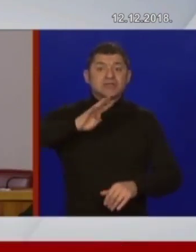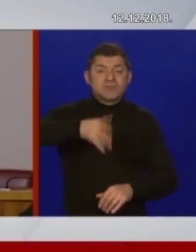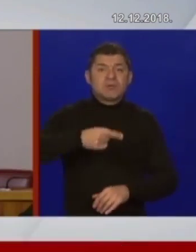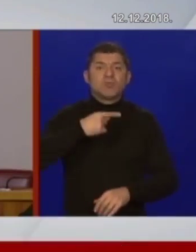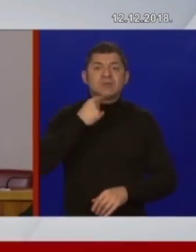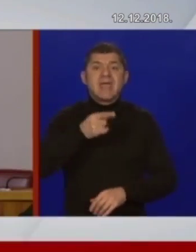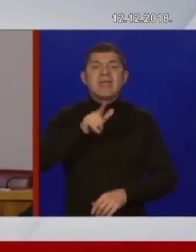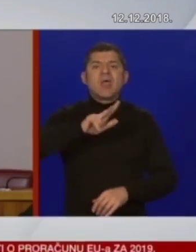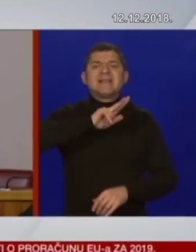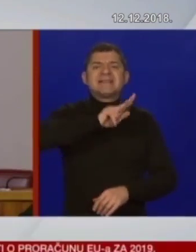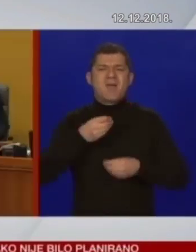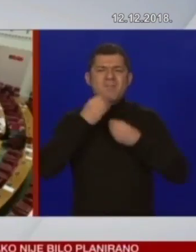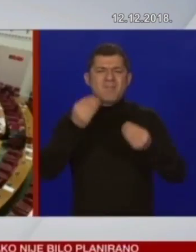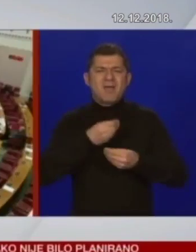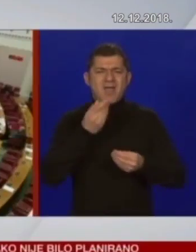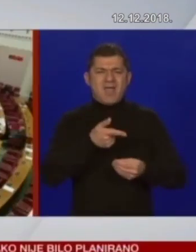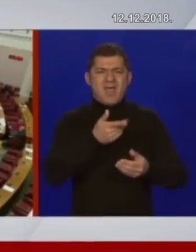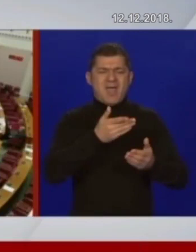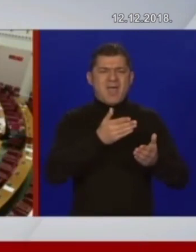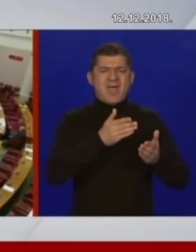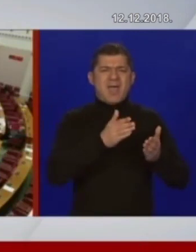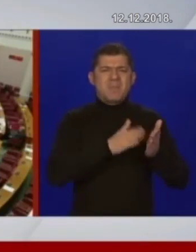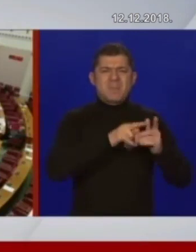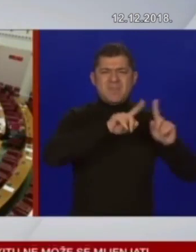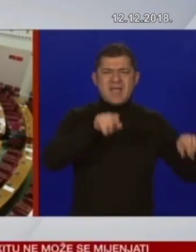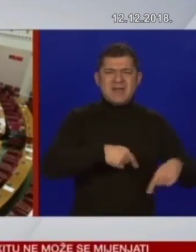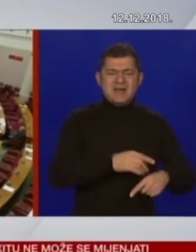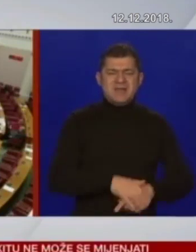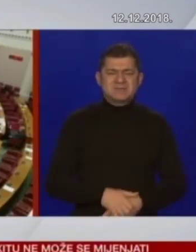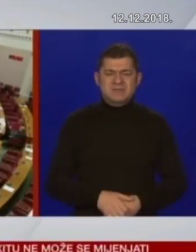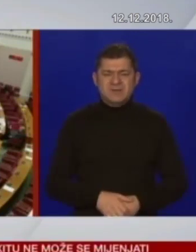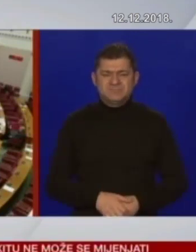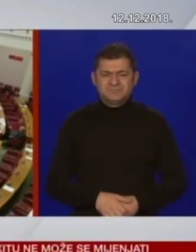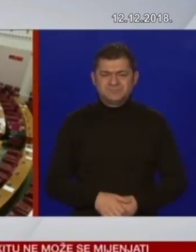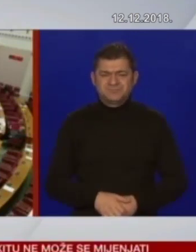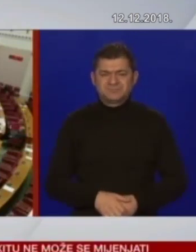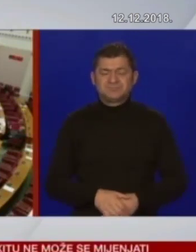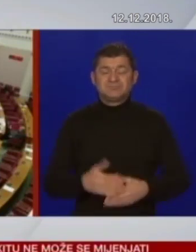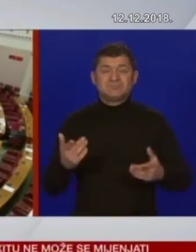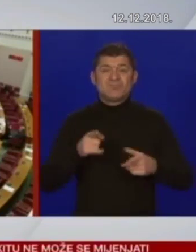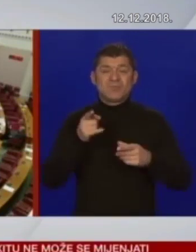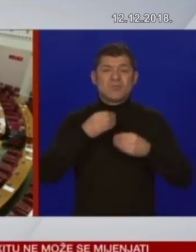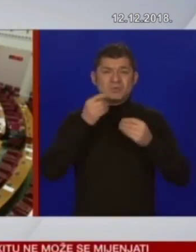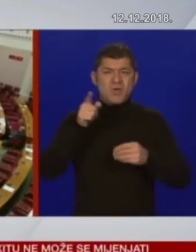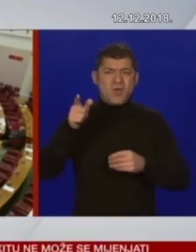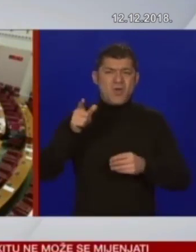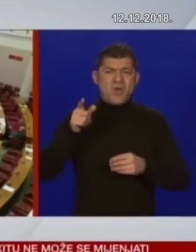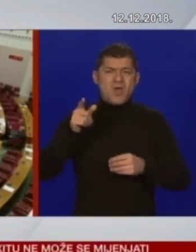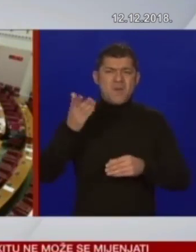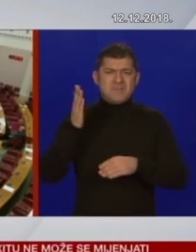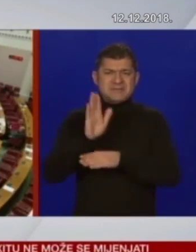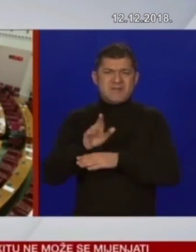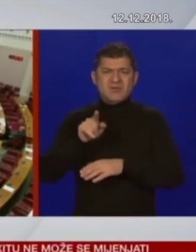danas, treći entitet. Kada je riječ o izborima za članove predsjedništva, na kojima je po treći